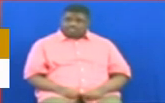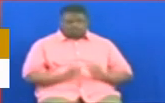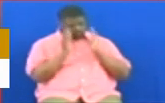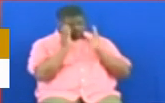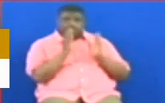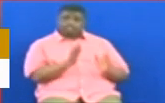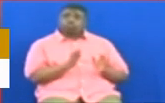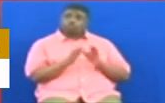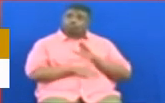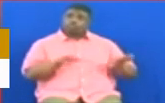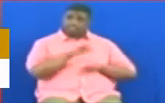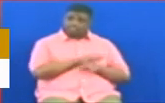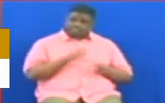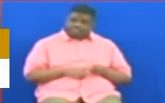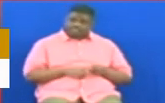Mheshimiwa mwenyekiti,